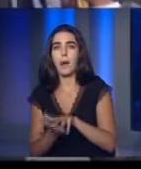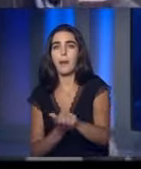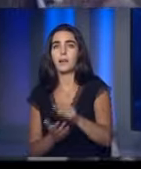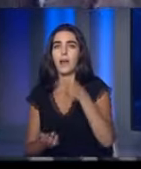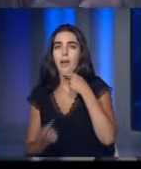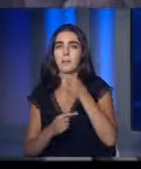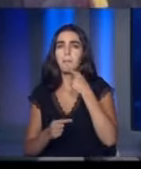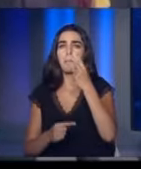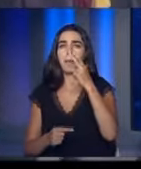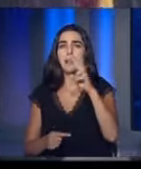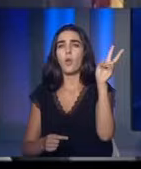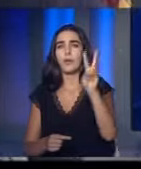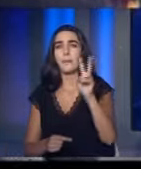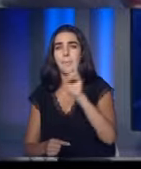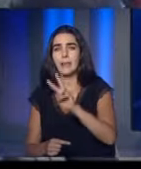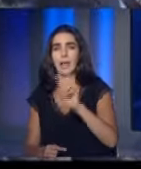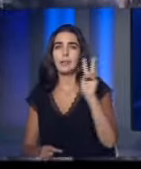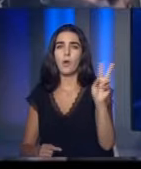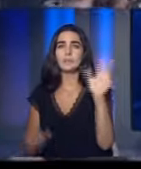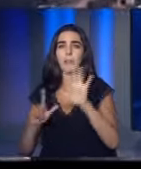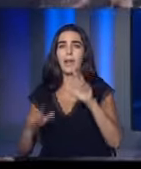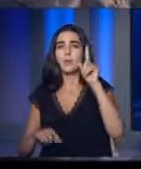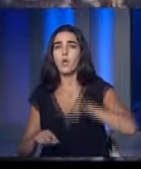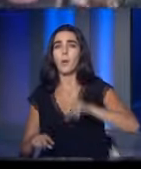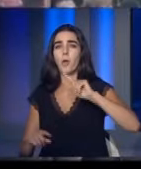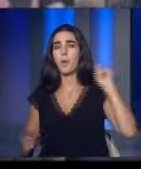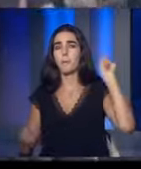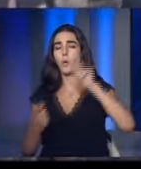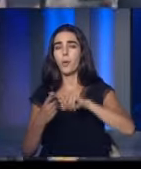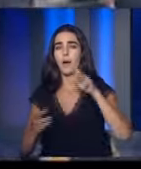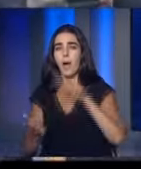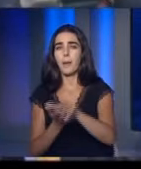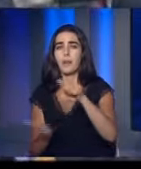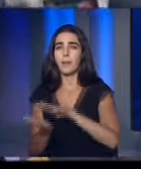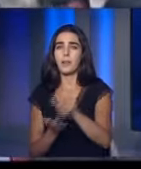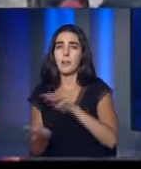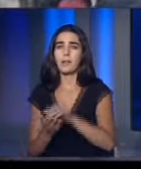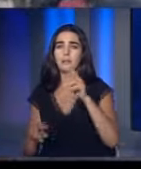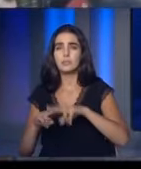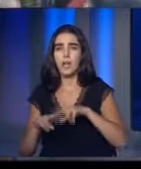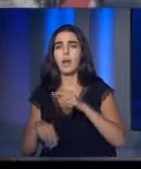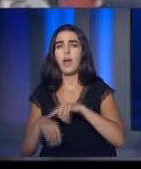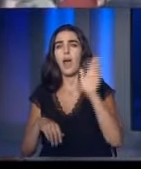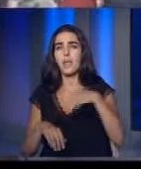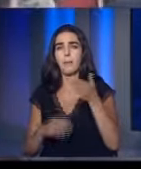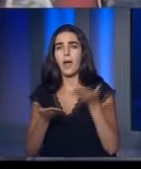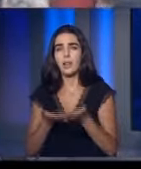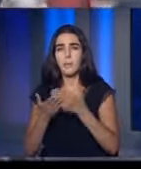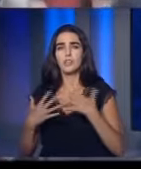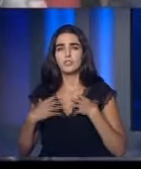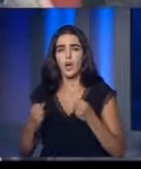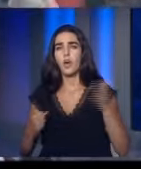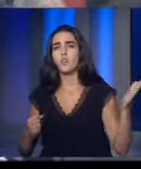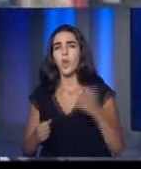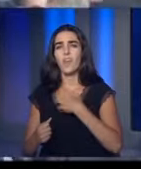الغزاويون الذين يتعرضون للإبادة منذ 272 يوما على مرأى من العالم أجمع يواجهون